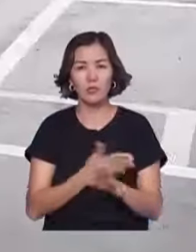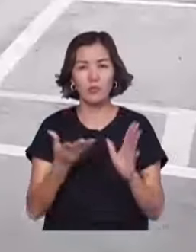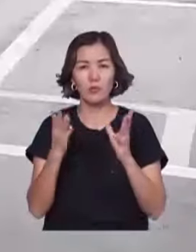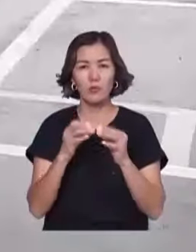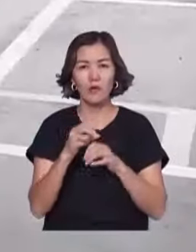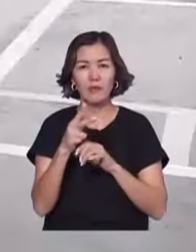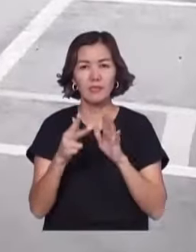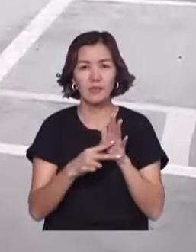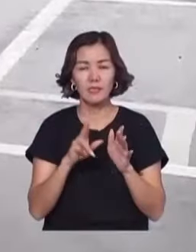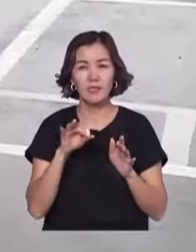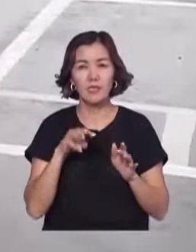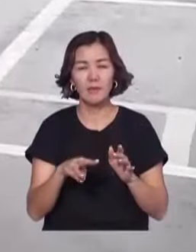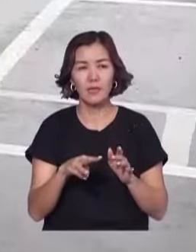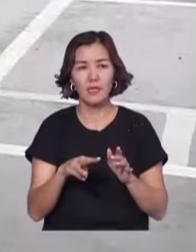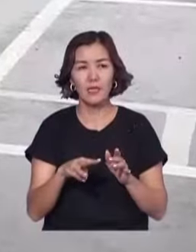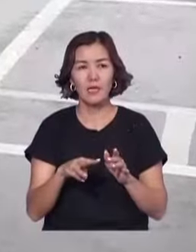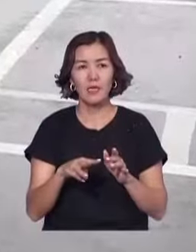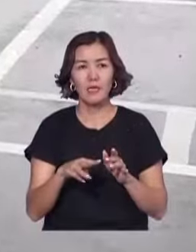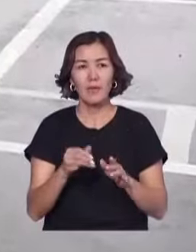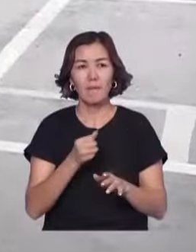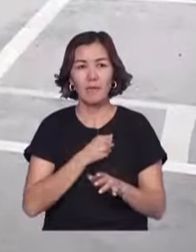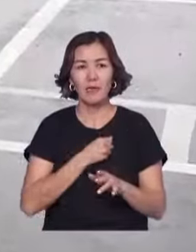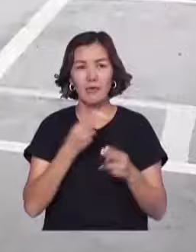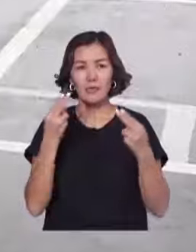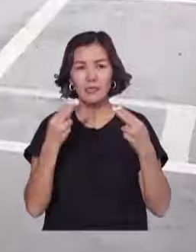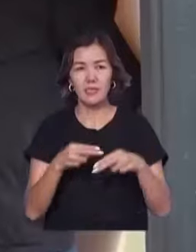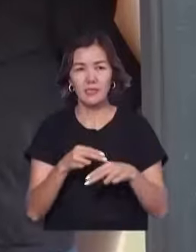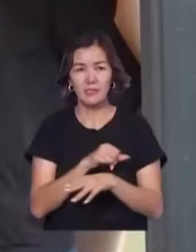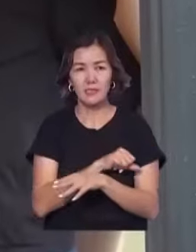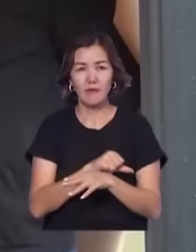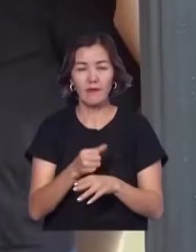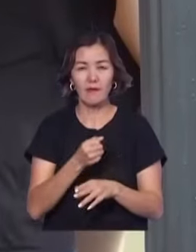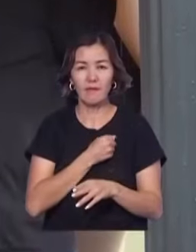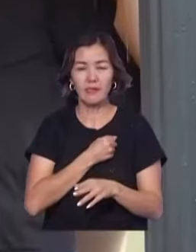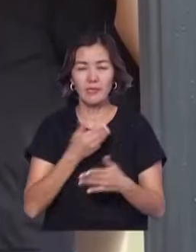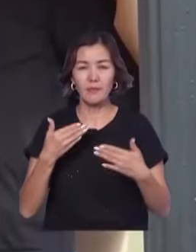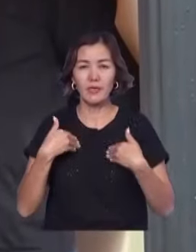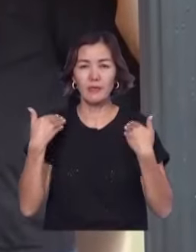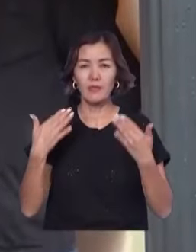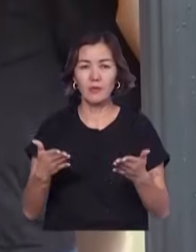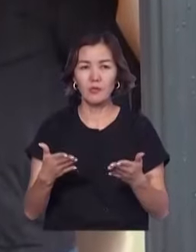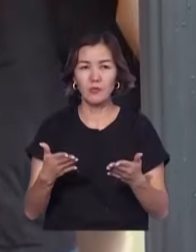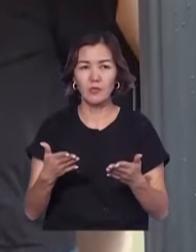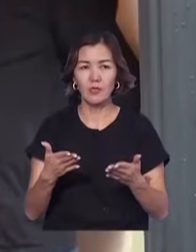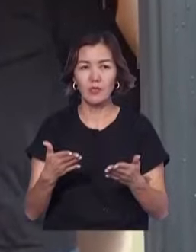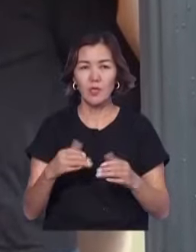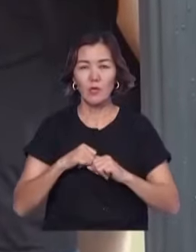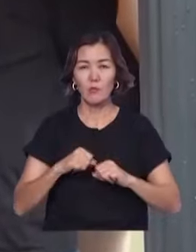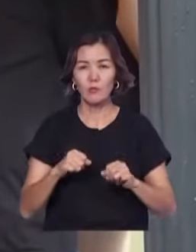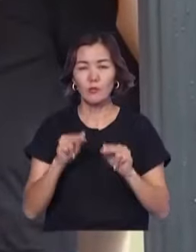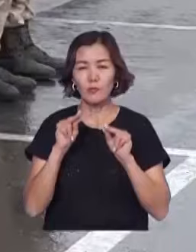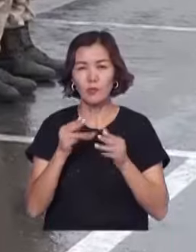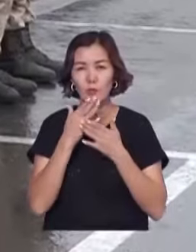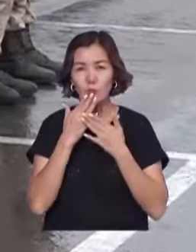18 километров. За время существования погранзаставы, солдаты и офицеры армии продемонстрировали исключительное мужество и преданность